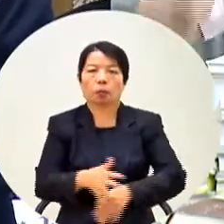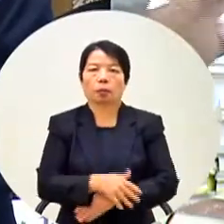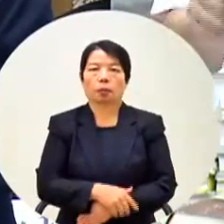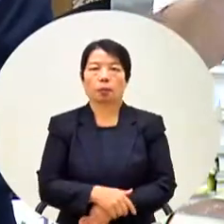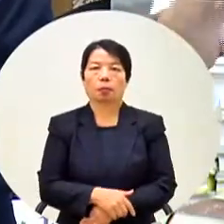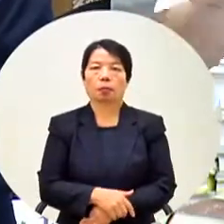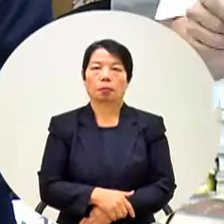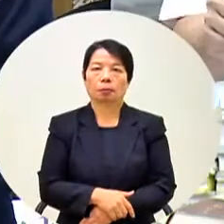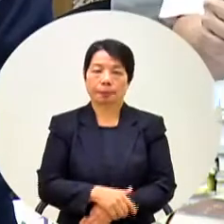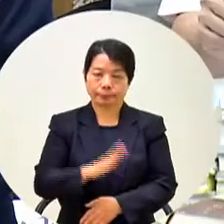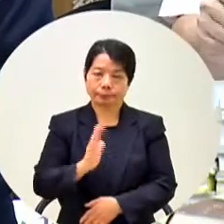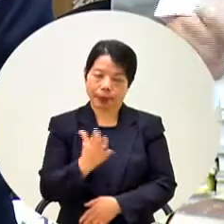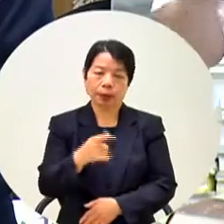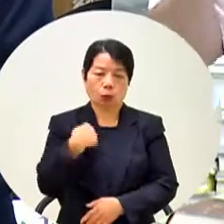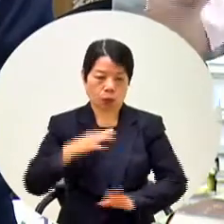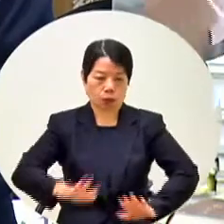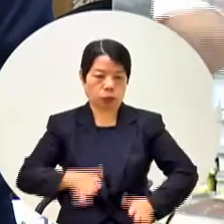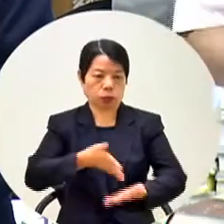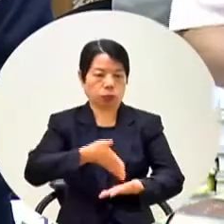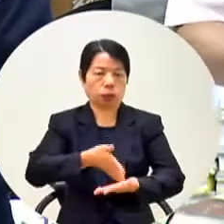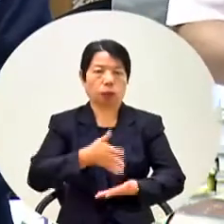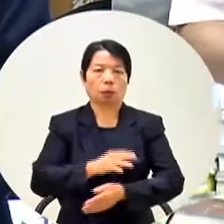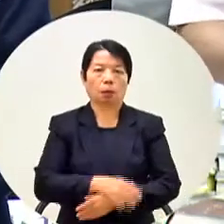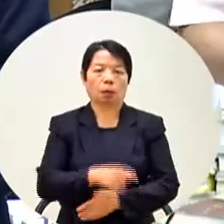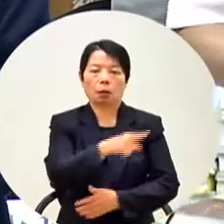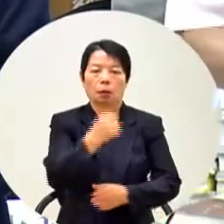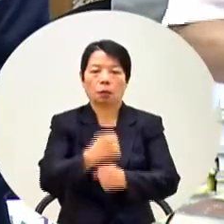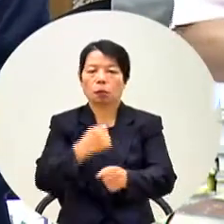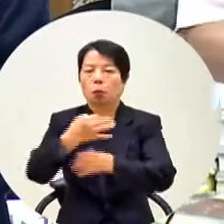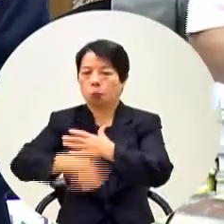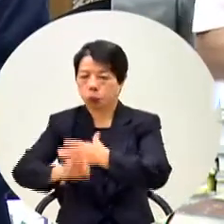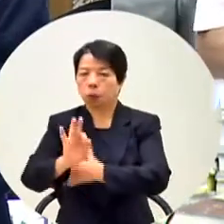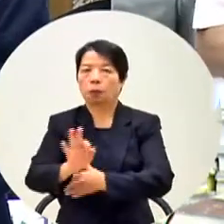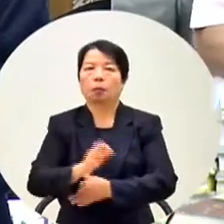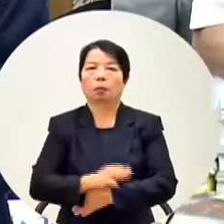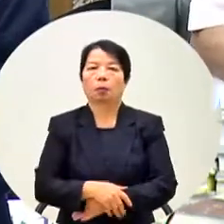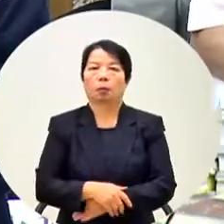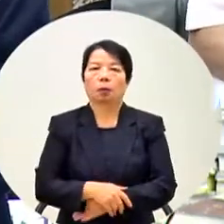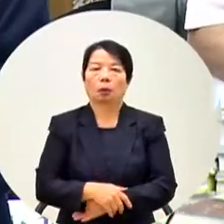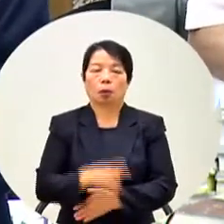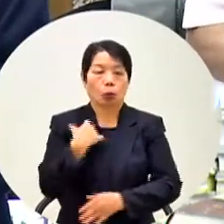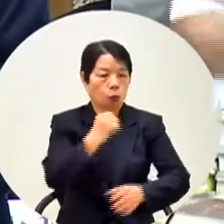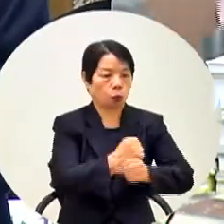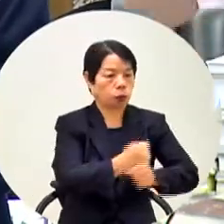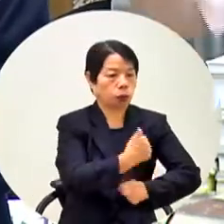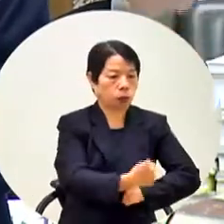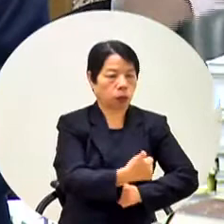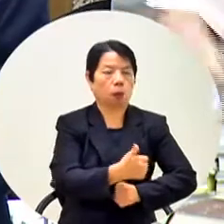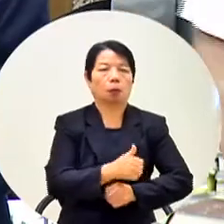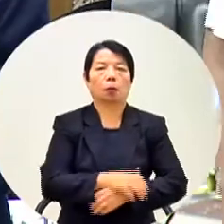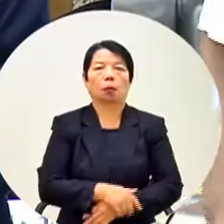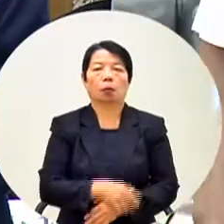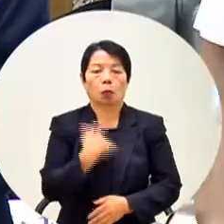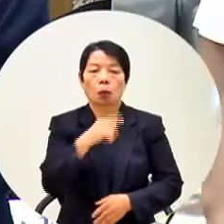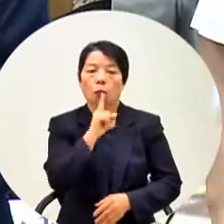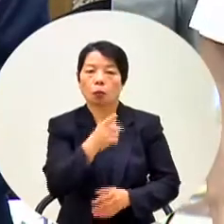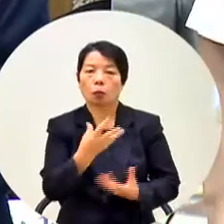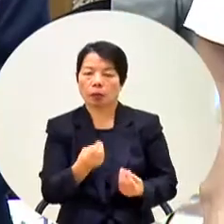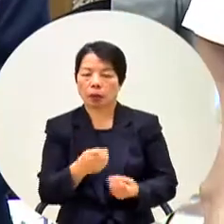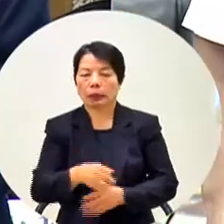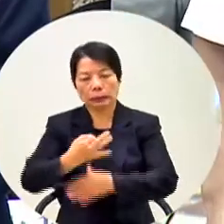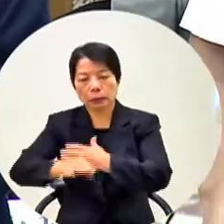我今仔日提出来，就是咱做无好的，咱逐个做好的，我无讲，但是做无好的，我一定要